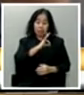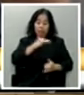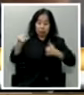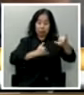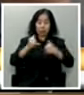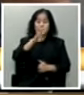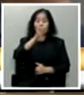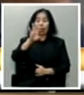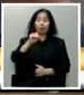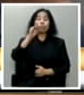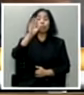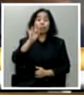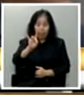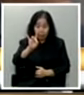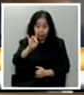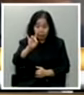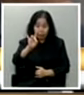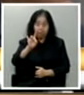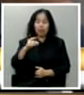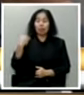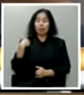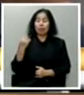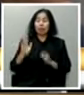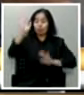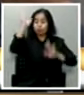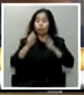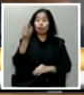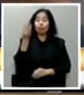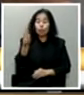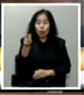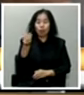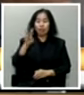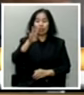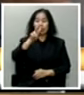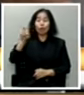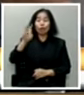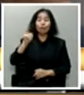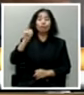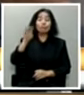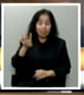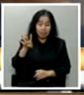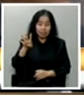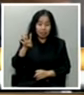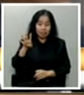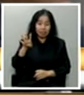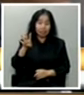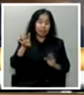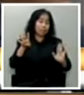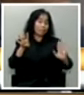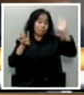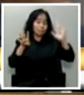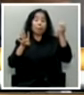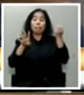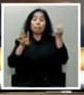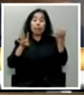ครับเป็นซีกฝ่ายเสียงข้างน้อย244เป็นซีกเสียง